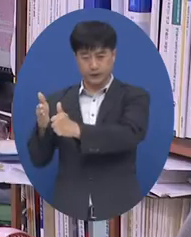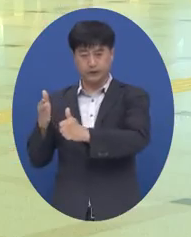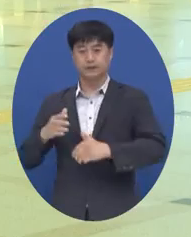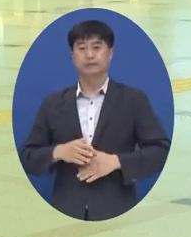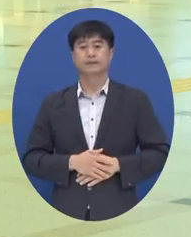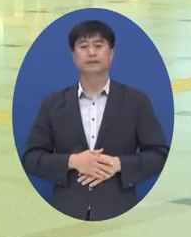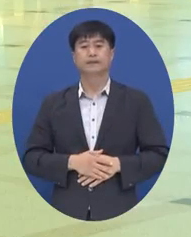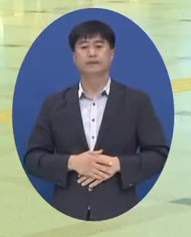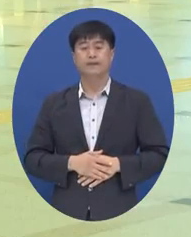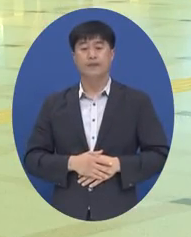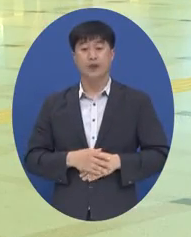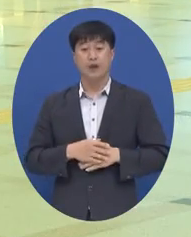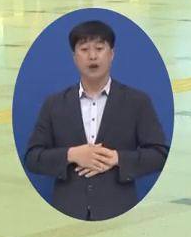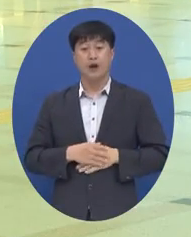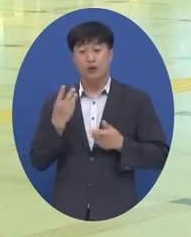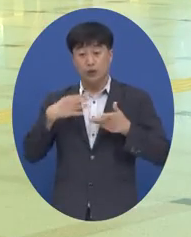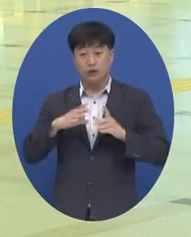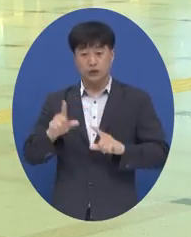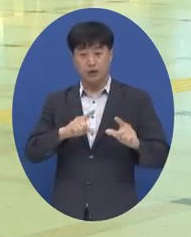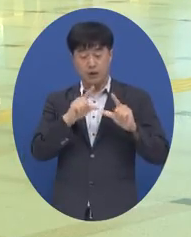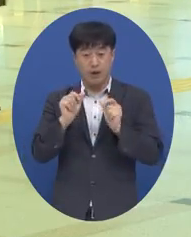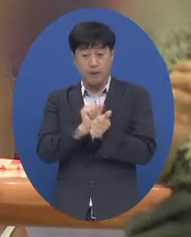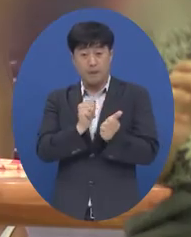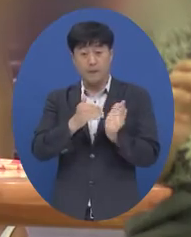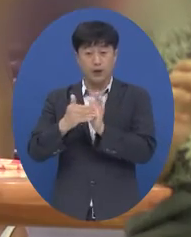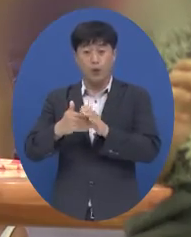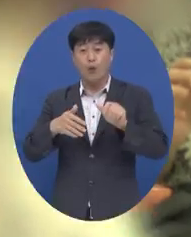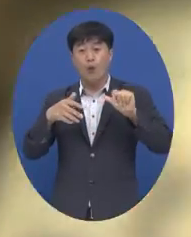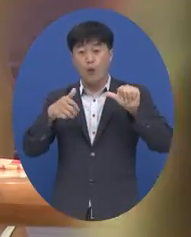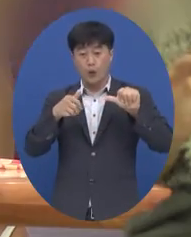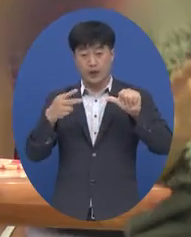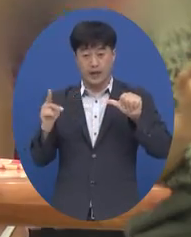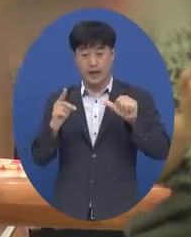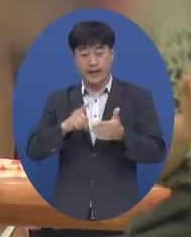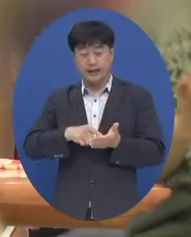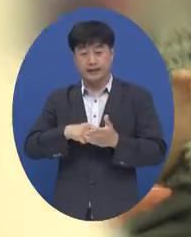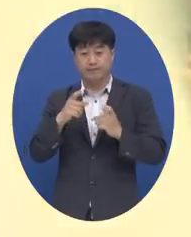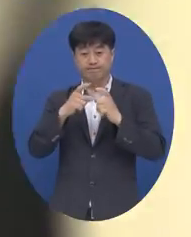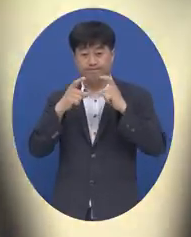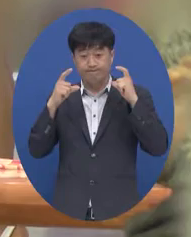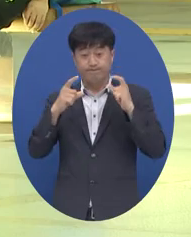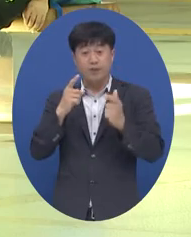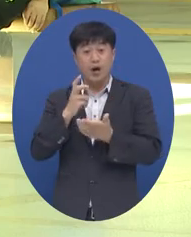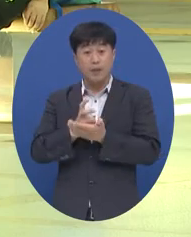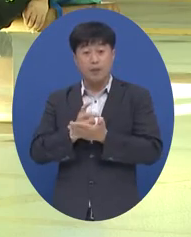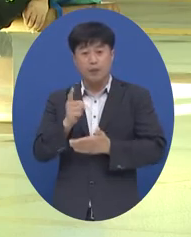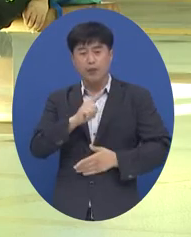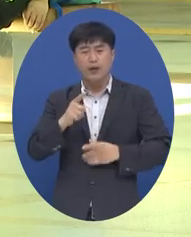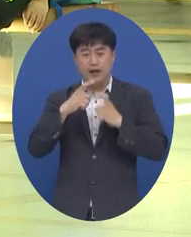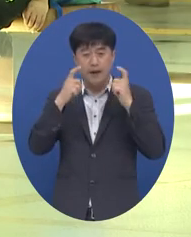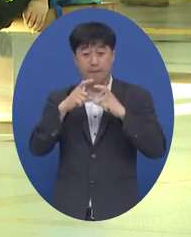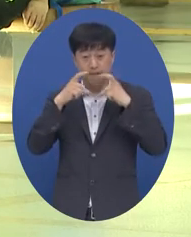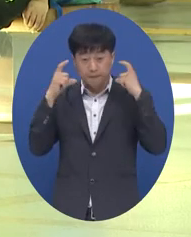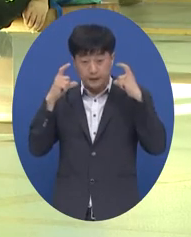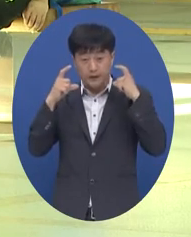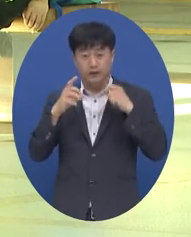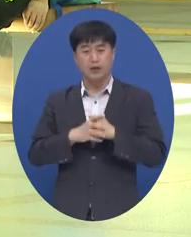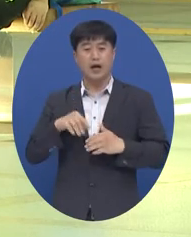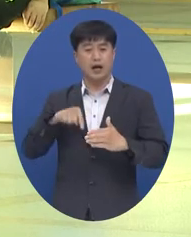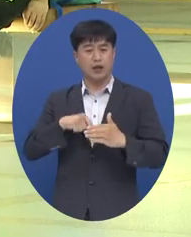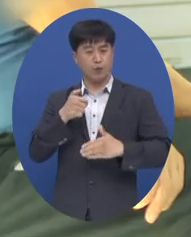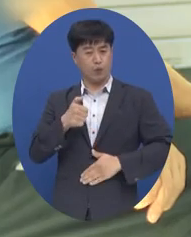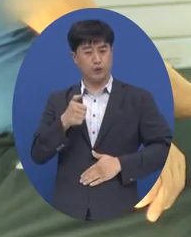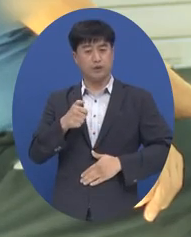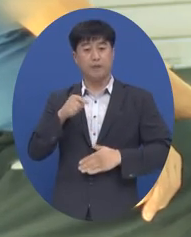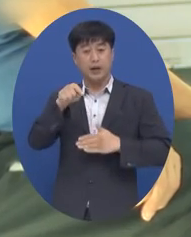당부드립니다. 한편 경기도 생활방역 5대 핵심 수칙에 따르면 개인 마스크를 반드시 착용하고 실내 50인, 실외